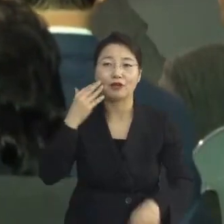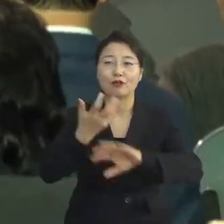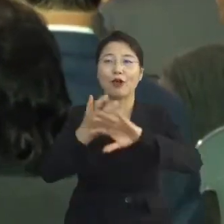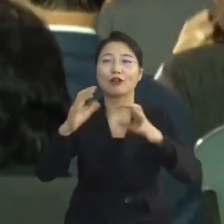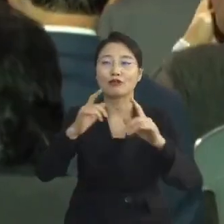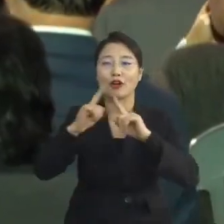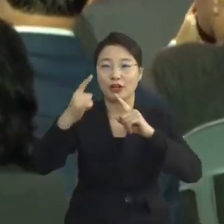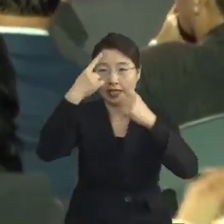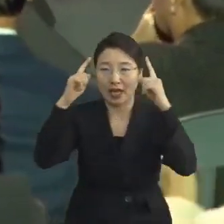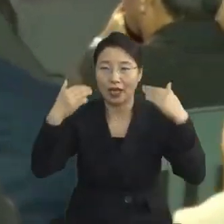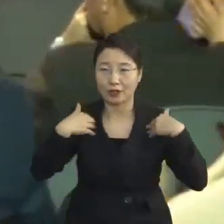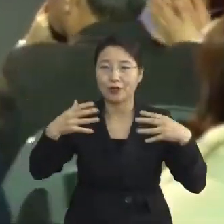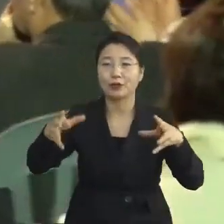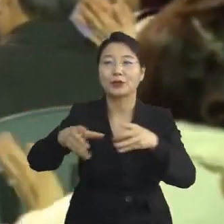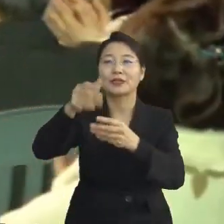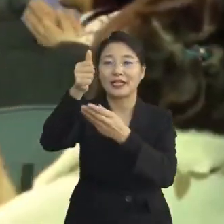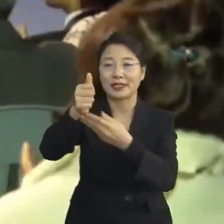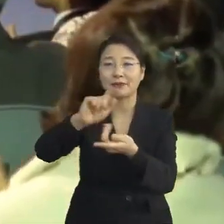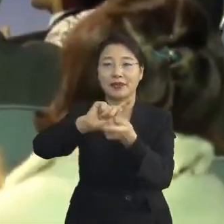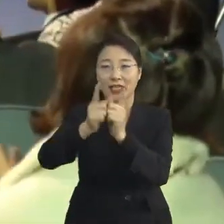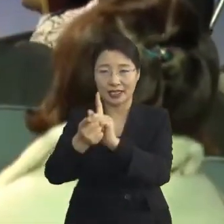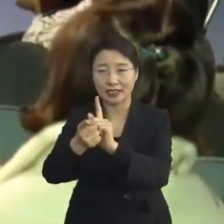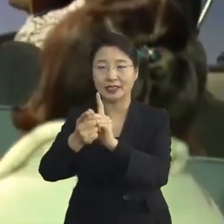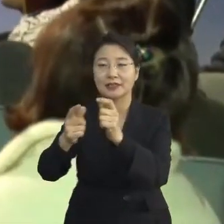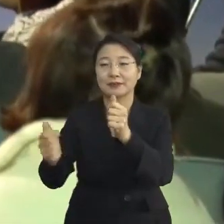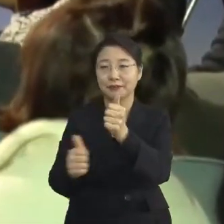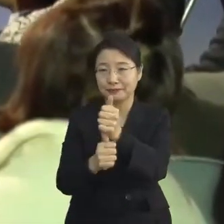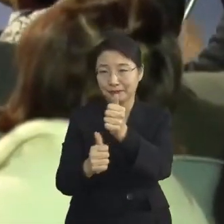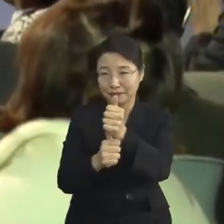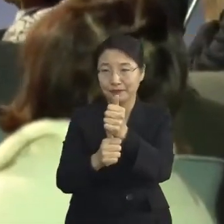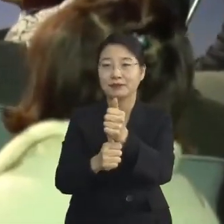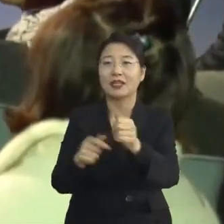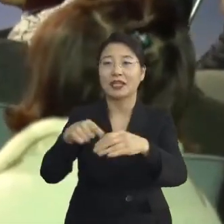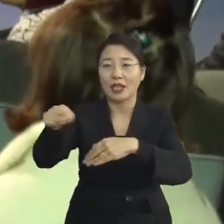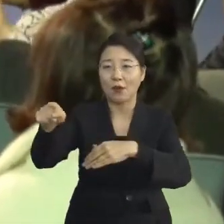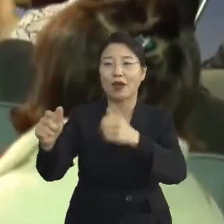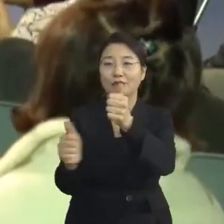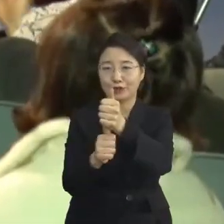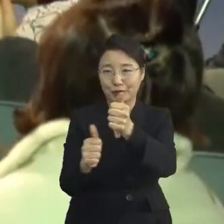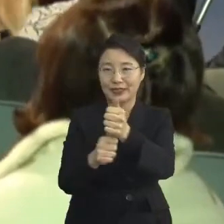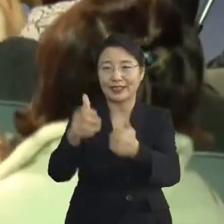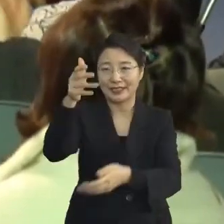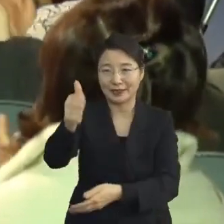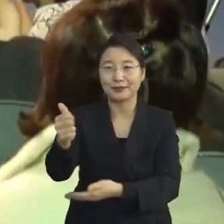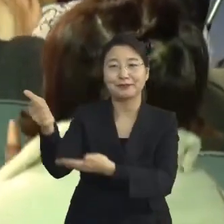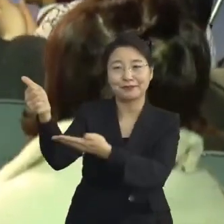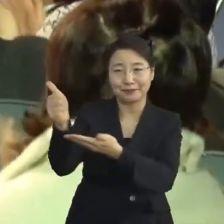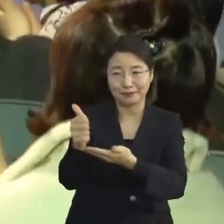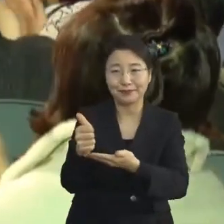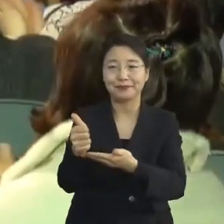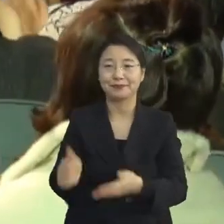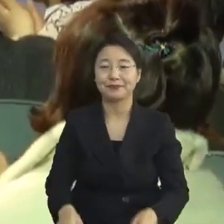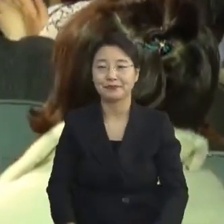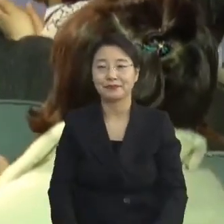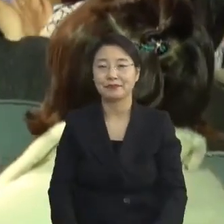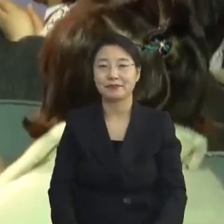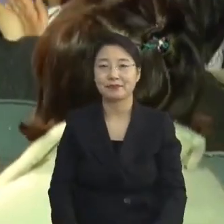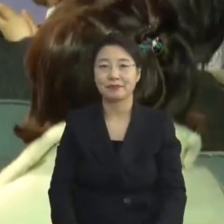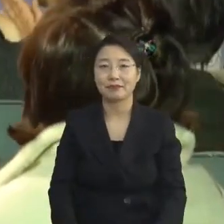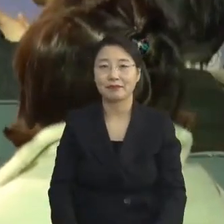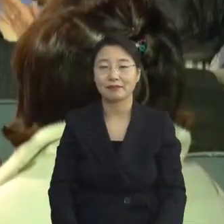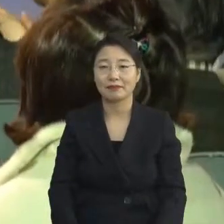한국외국어대학교 박정훈 총장님을 대신하여 장태엽 재무 대외부총장님 참석하셨습니다.